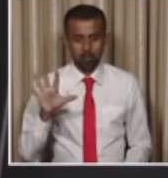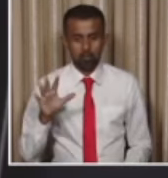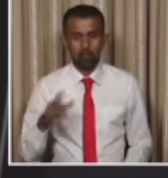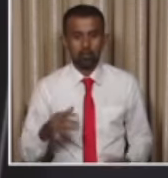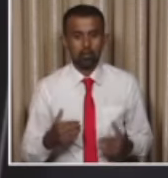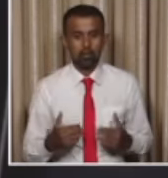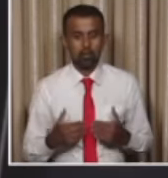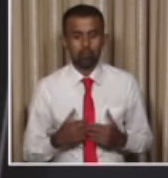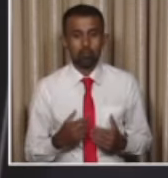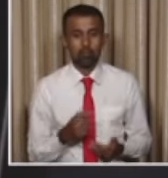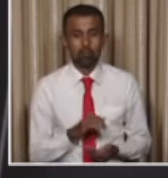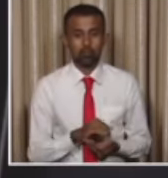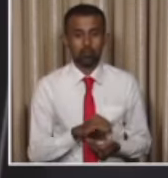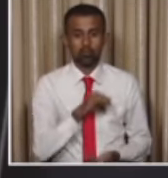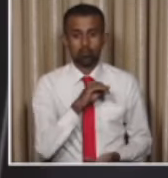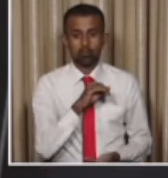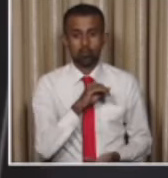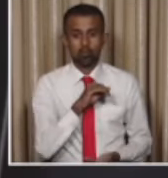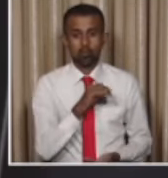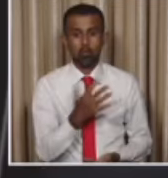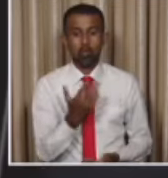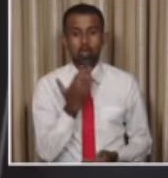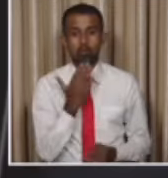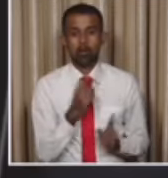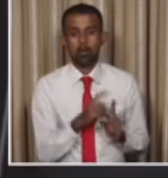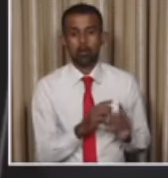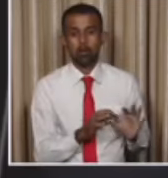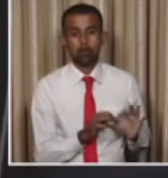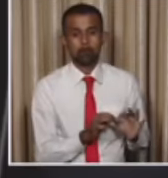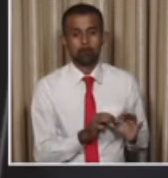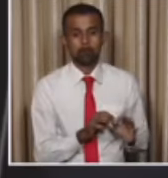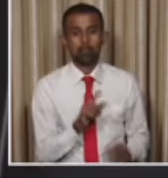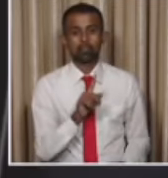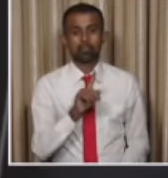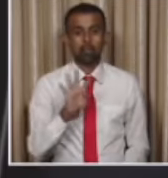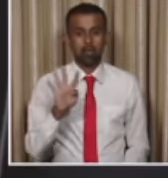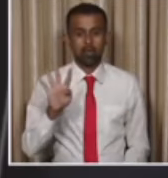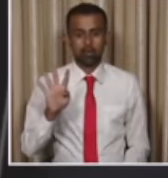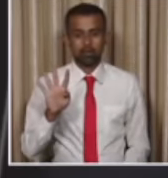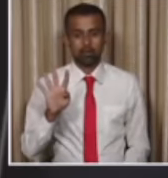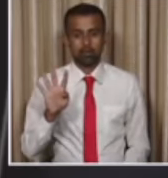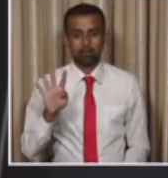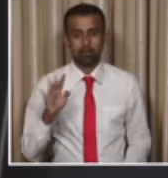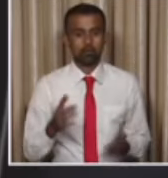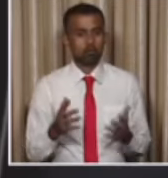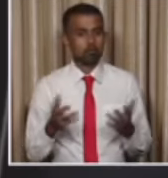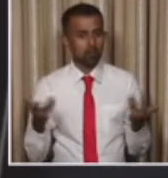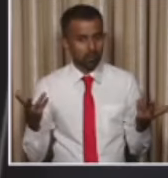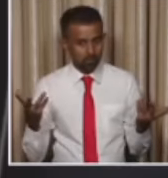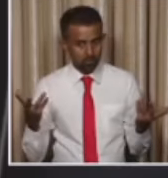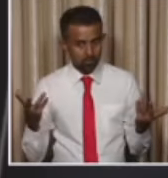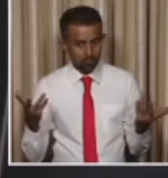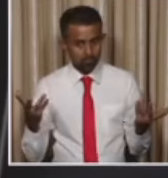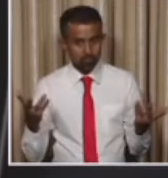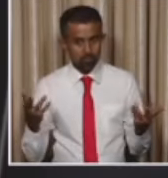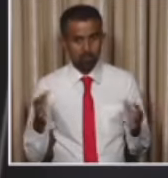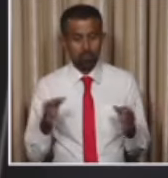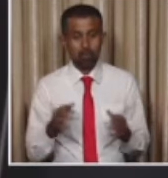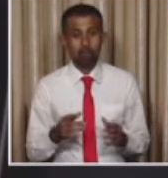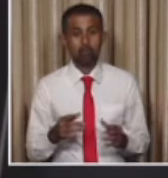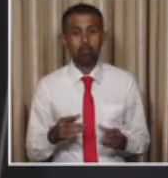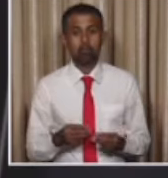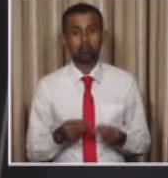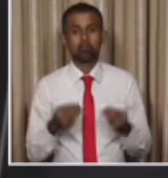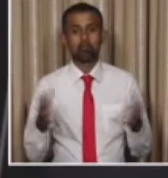අපේ සංචිත වැඩි වෙලා තියෙන්න ඕනේ ඇමරිකානු ඩොලර් බිලියන 14ට. නැත්නම් අපිට සංවර්ධන බැඳුම් කරේ නිකුත්